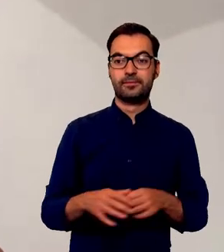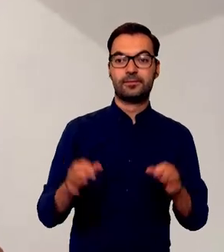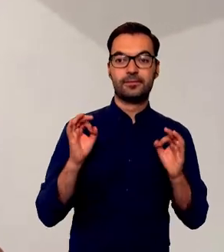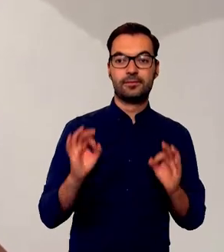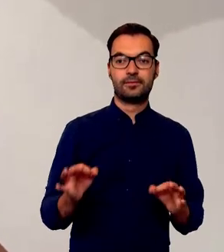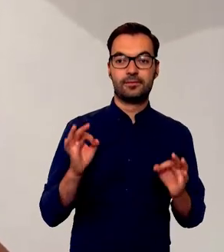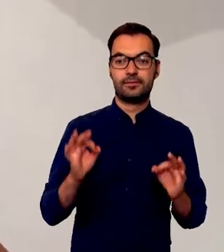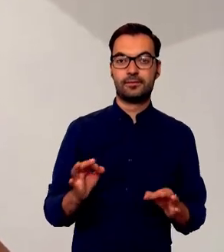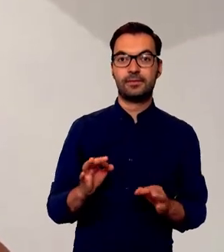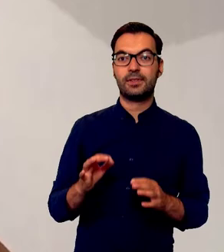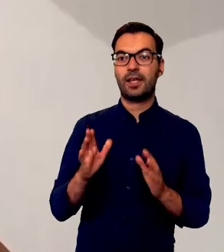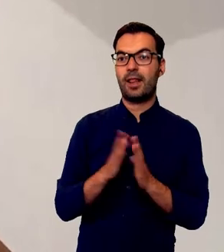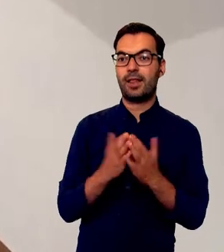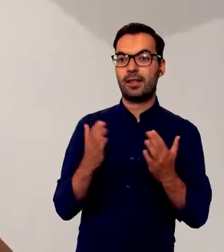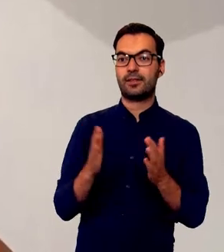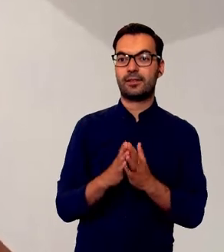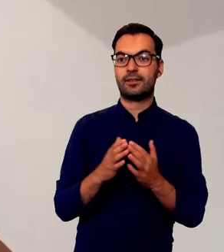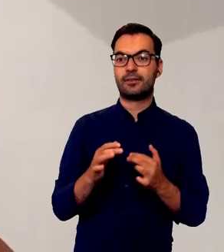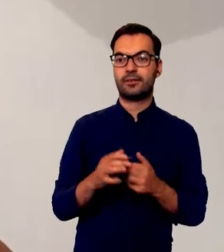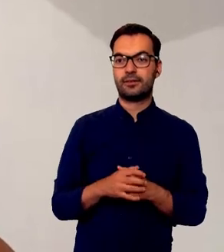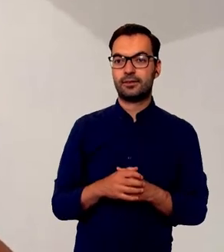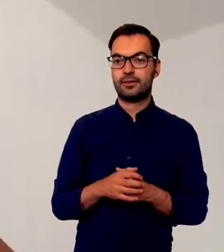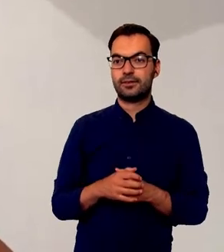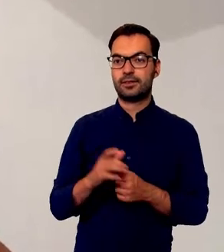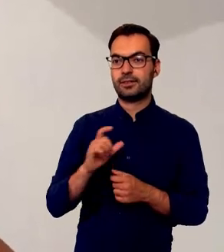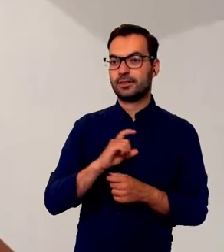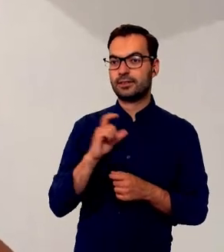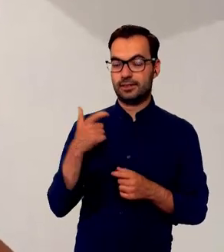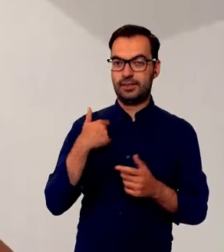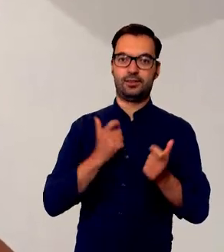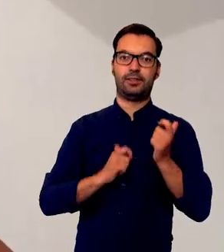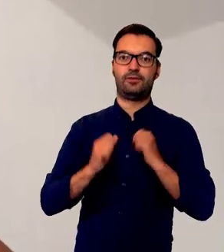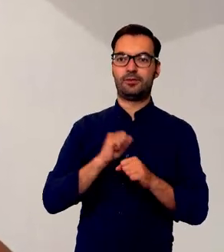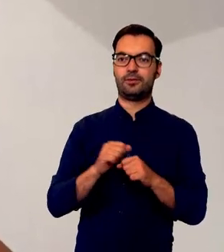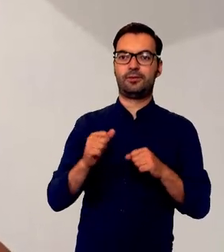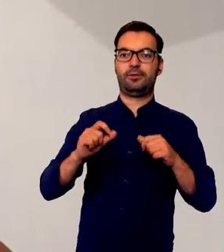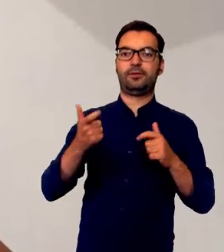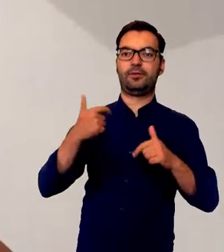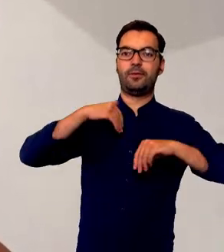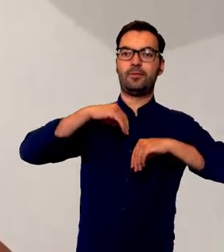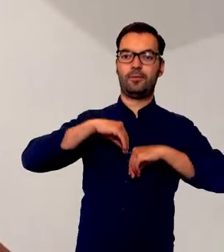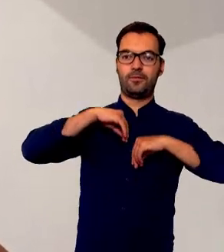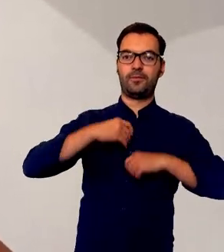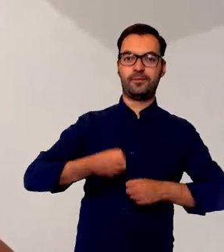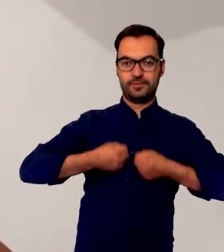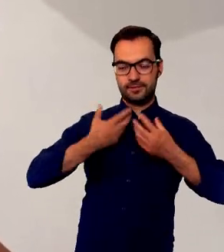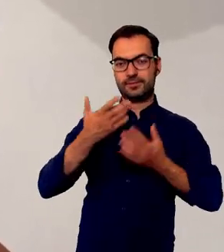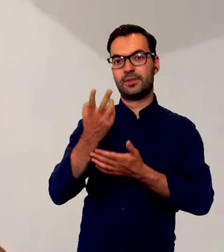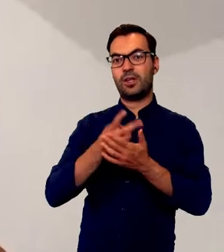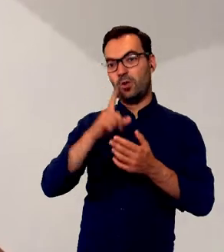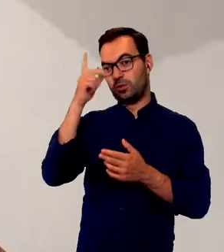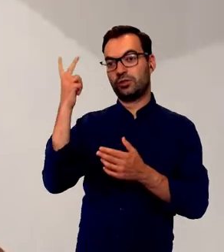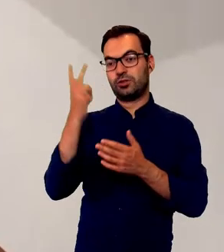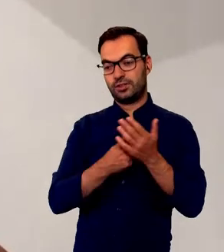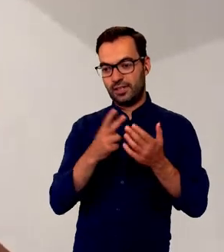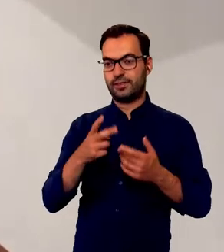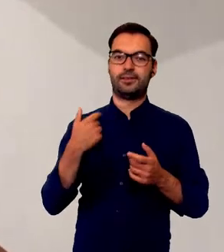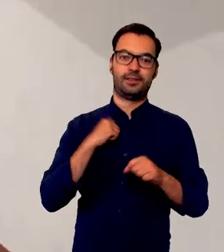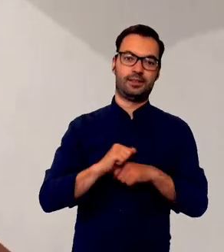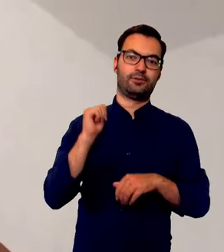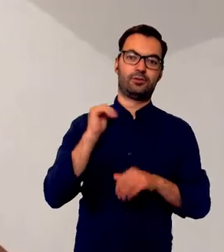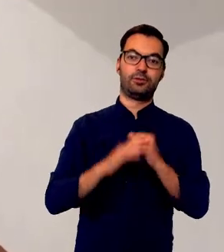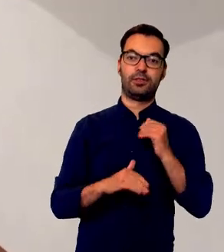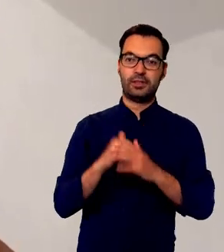Dzisiaj też ta literatura mówi cały czas, to jestem szczęśliwa, że mogę to, co jest we mnie, pisać i że to ma czytelników. Jestem